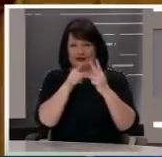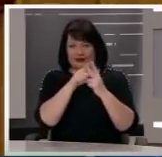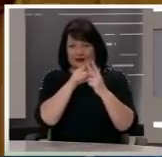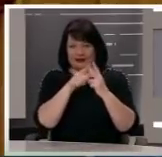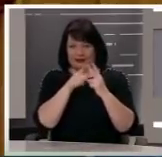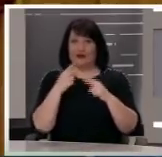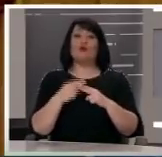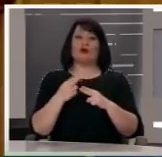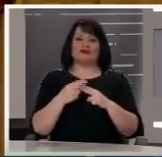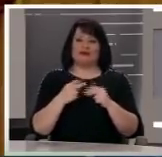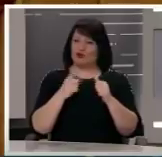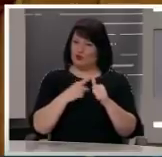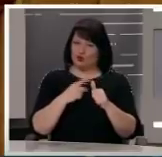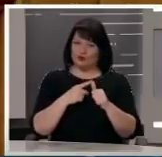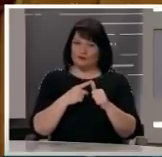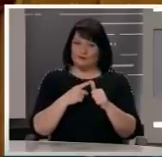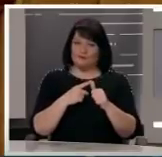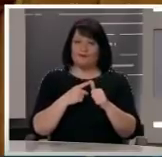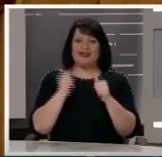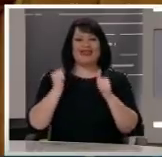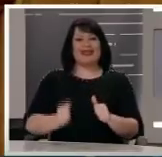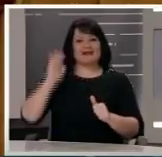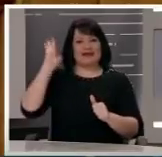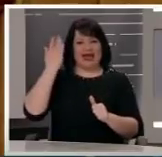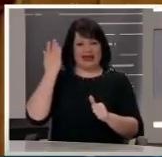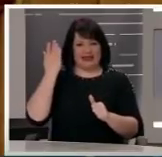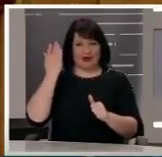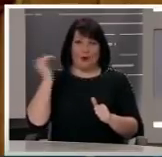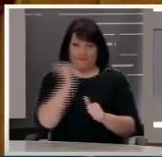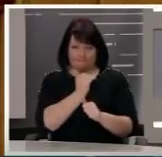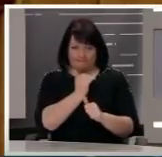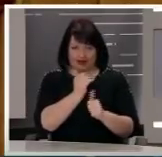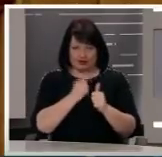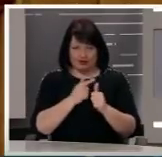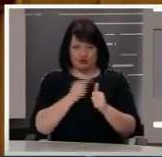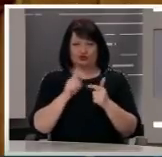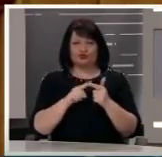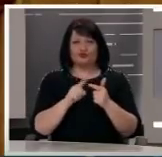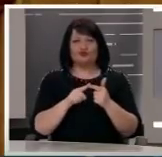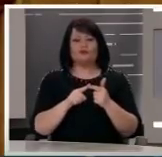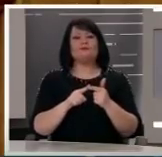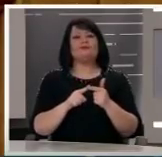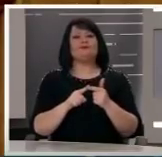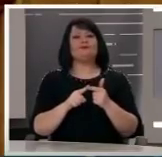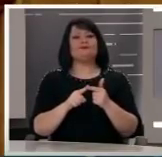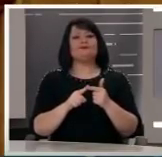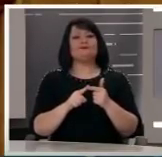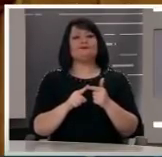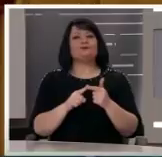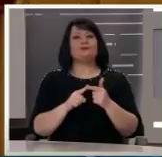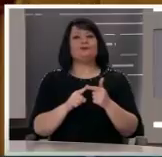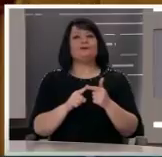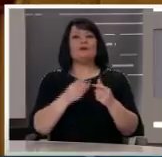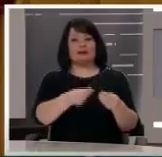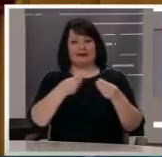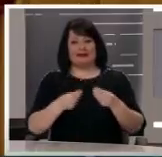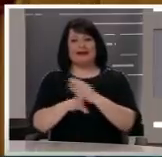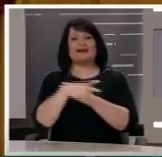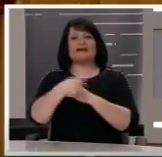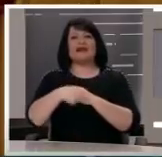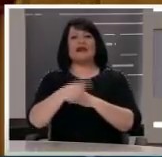εξαιρετικά εδώ και σημαντικά. Πρώτον, θέση το αρχείο αμέσως, τονίζω τη φράση αμέσως. Και δεύτερον, από το έγγραφο της εισαγγελίας δεν